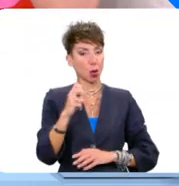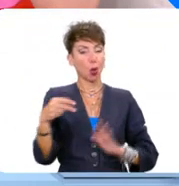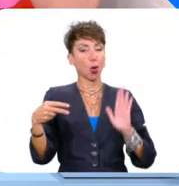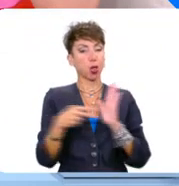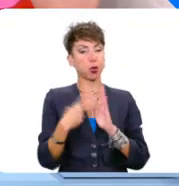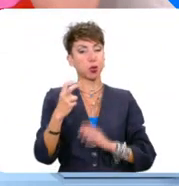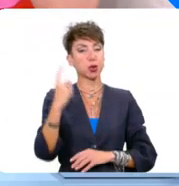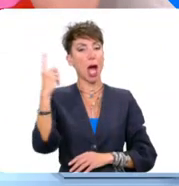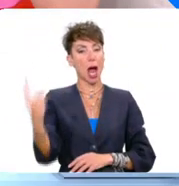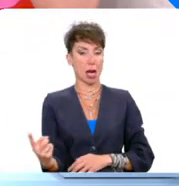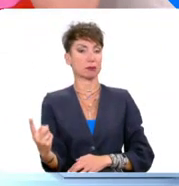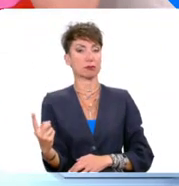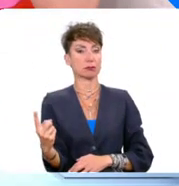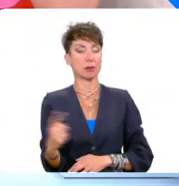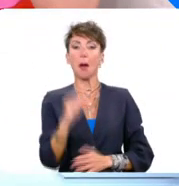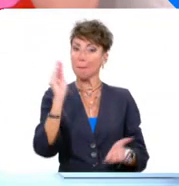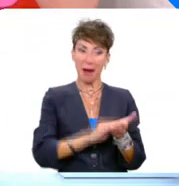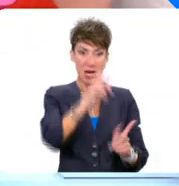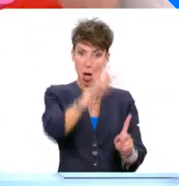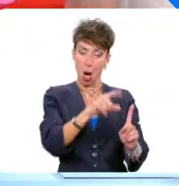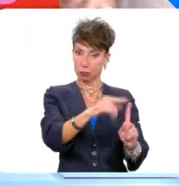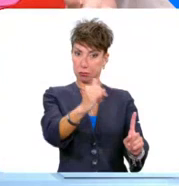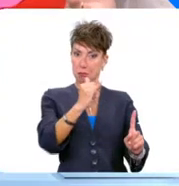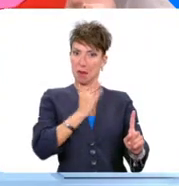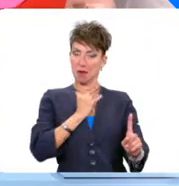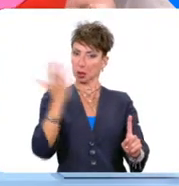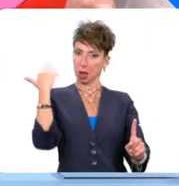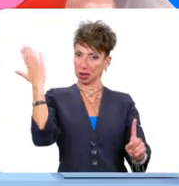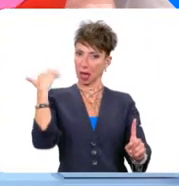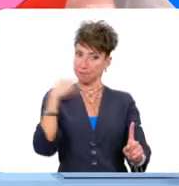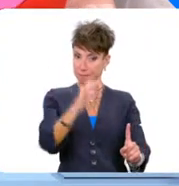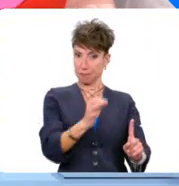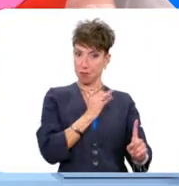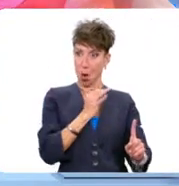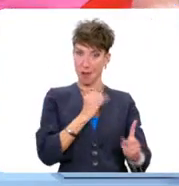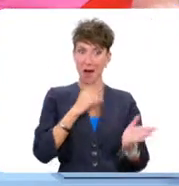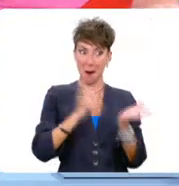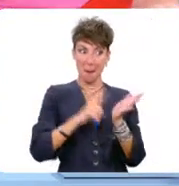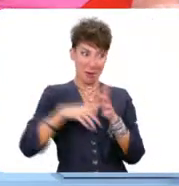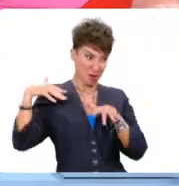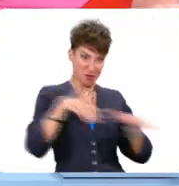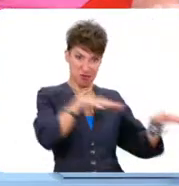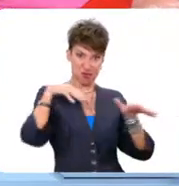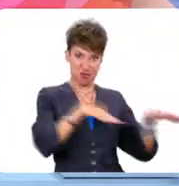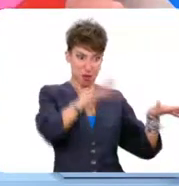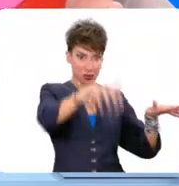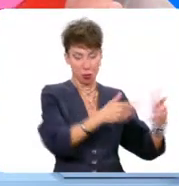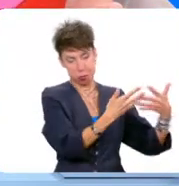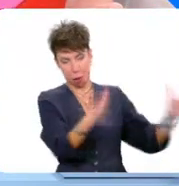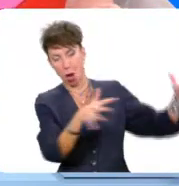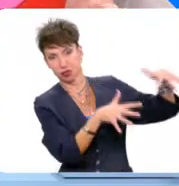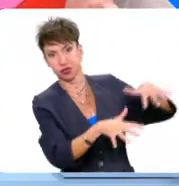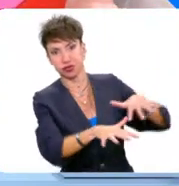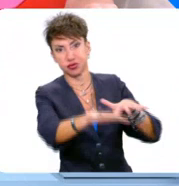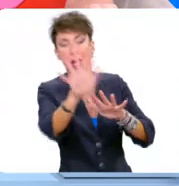διομήδη που πάλι με πήρε τηλέφωνο ο κύριος λαρίου και μου λέει πρέπει να να κάνουμε το μείς του ανάχωμα αντιπεριφερειάρχη συγγνώμη που διακόπτω